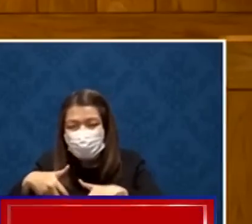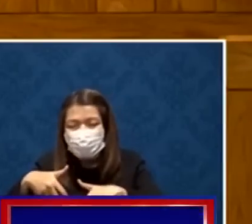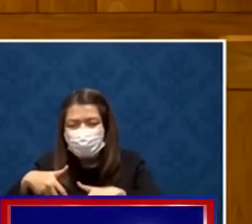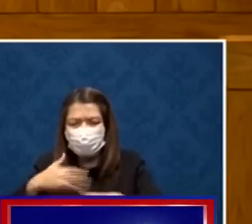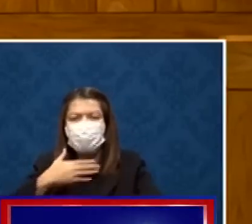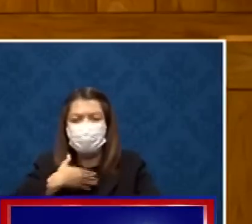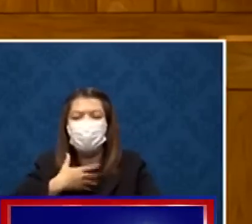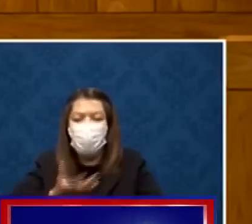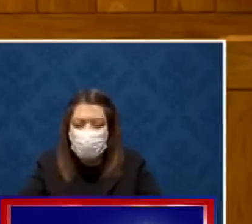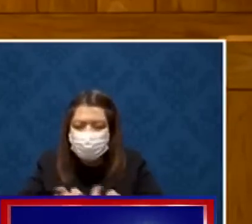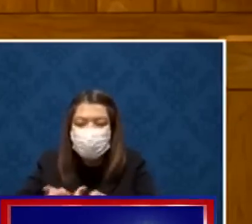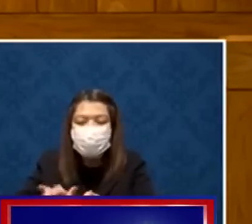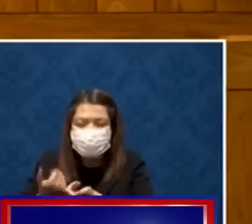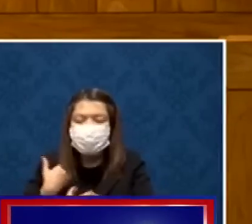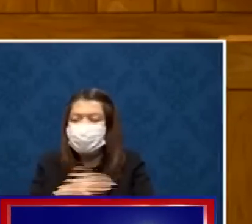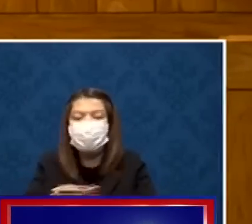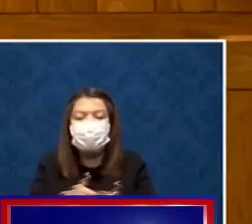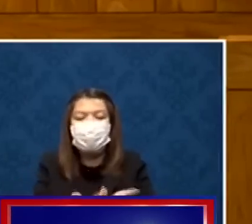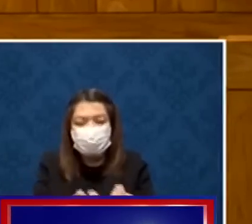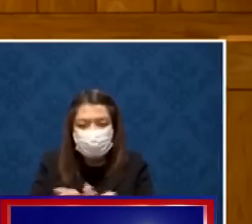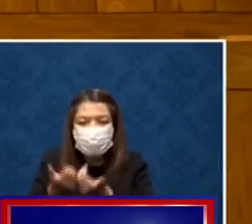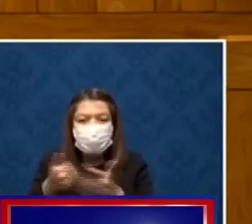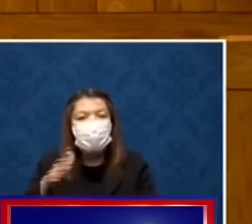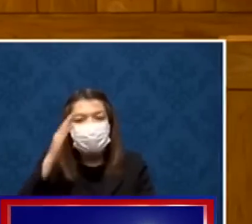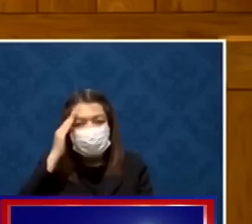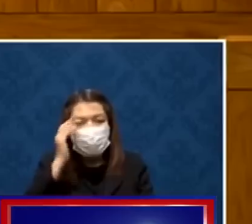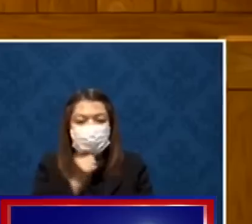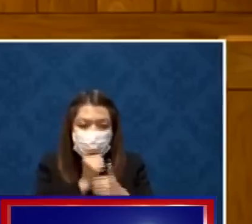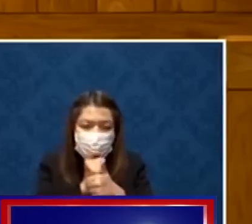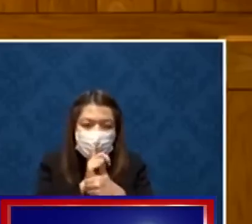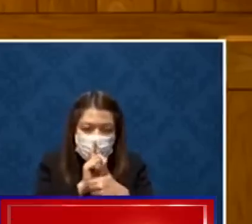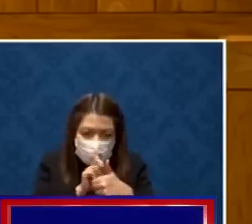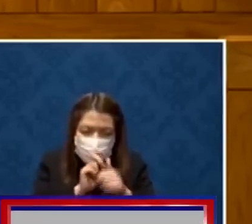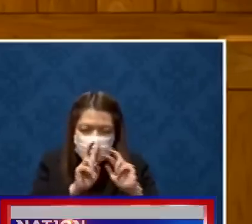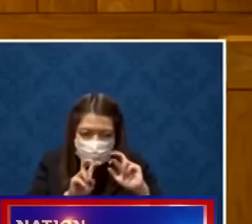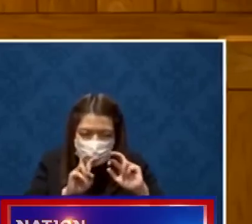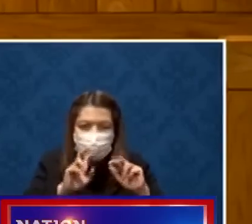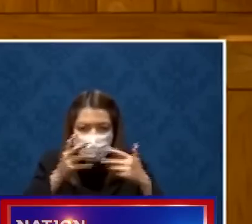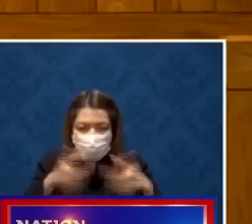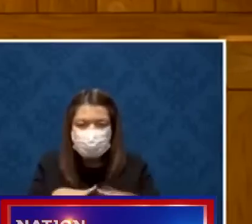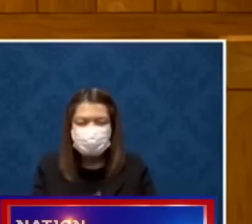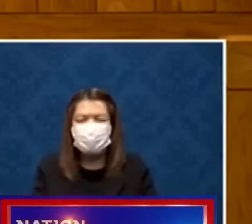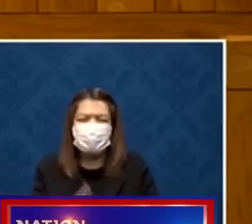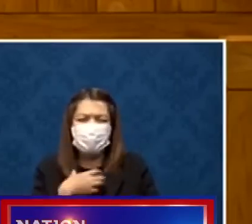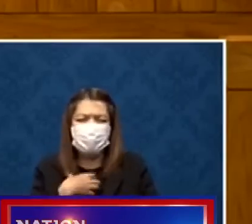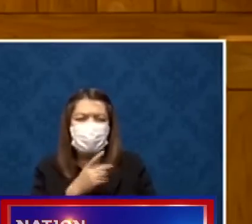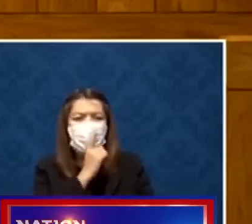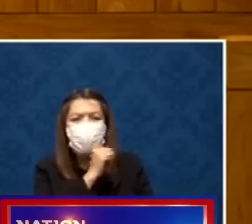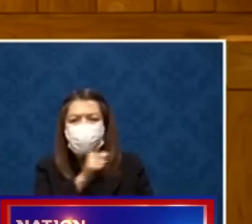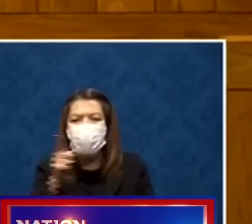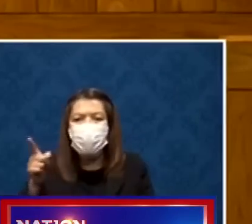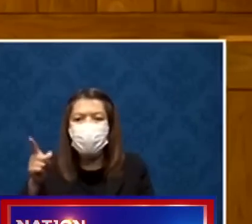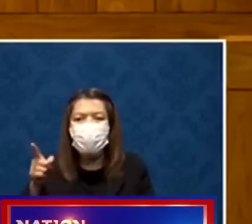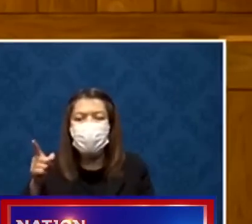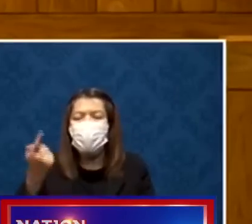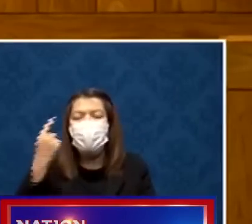าถึงปี2566นี ้ นะฮะการอภิปรายเป็นการสกัดการกลับมาเป็นนายกรอบ